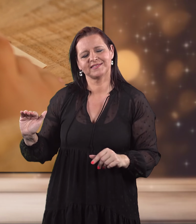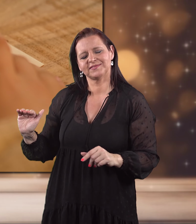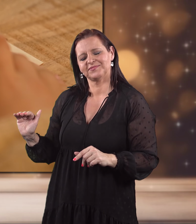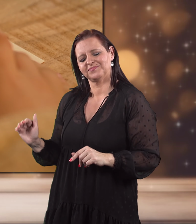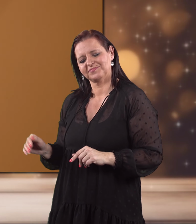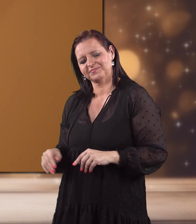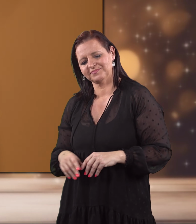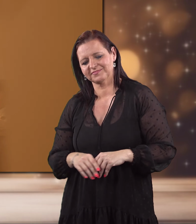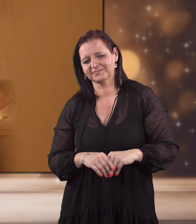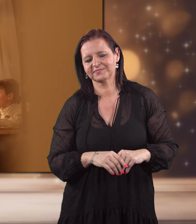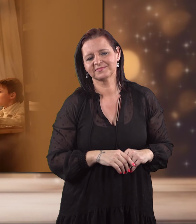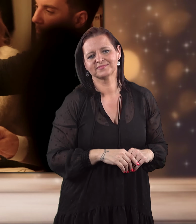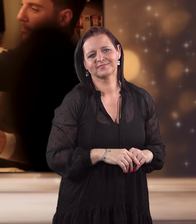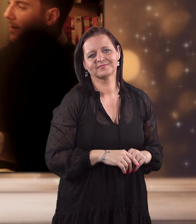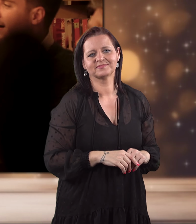otrok.